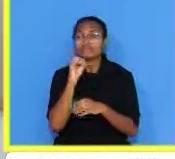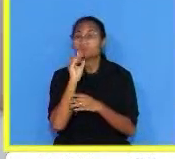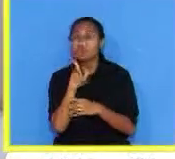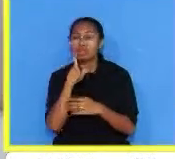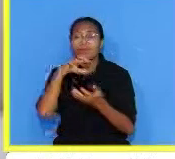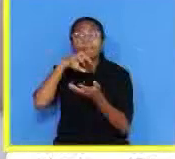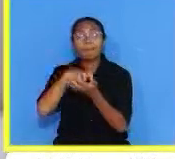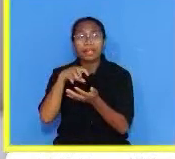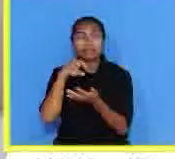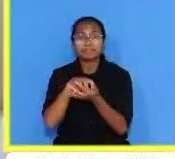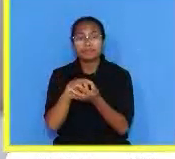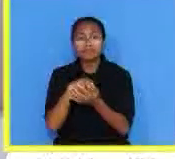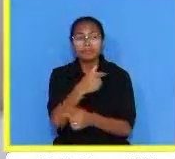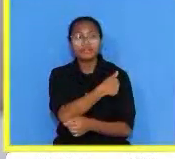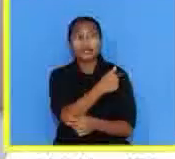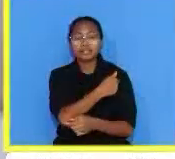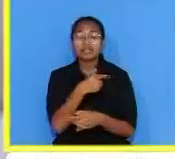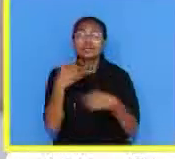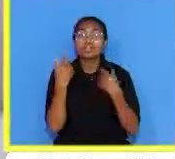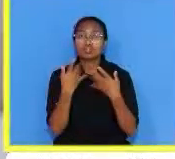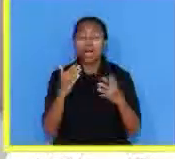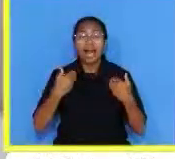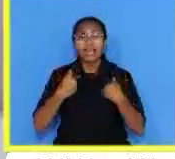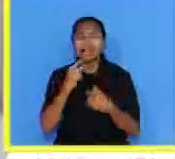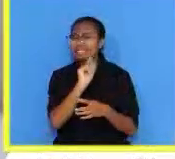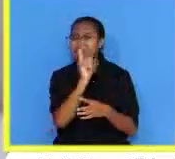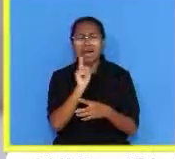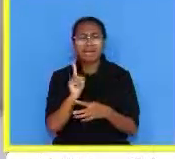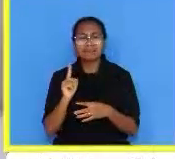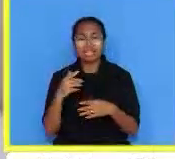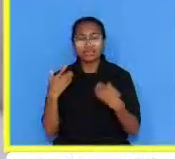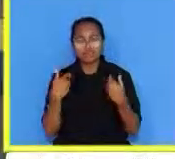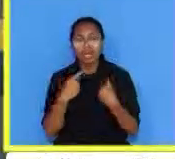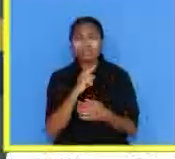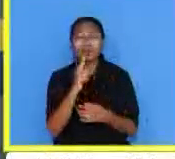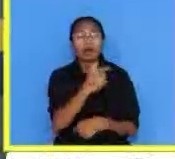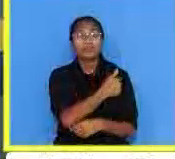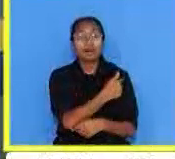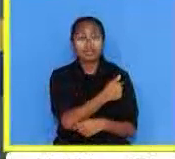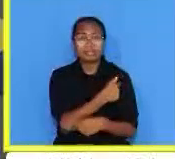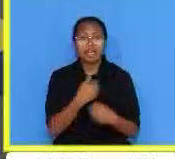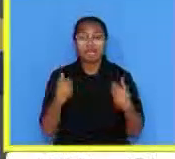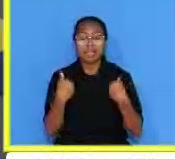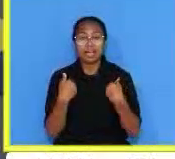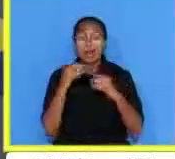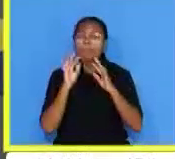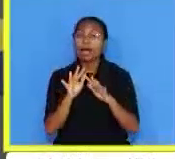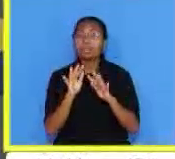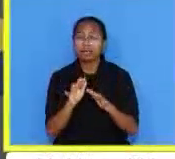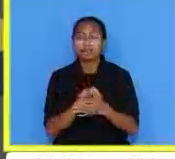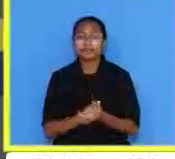tempat vaksinasi sudah ada di mana-mana, sudah tersedia. Vaksin sudah tersedia